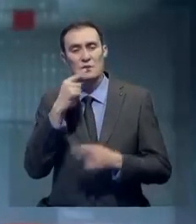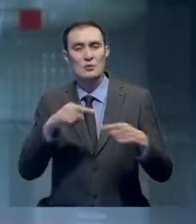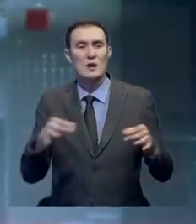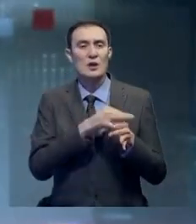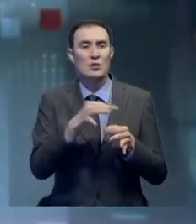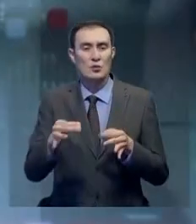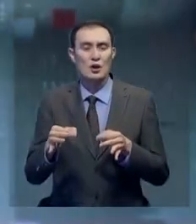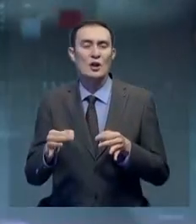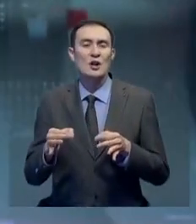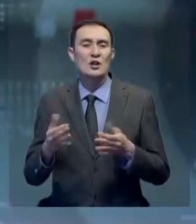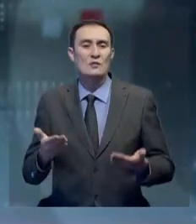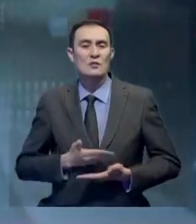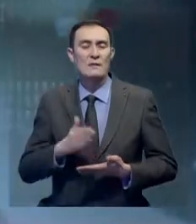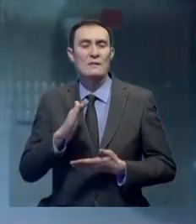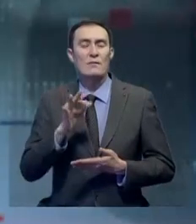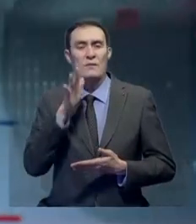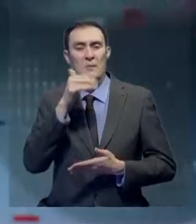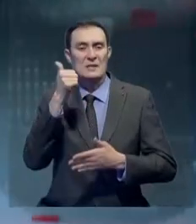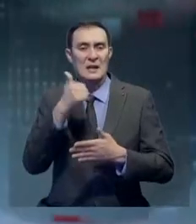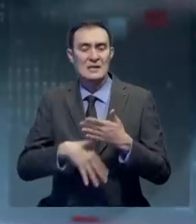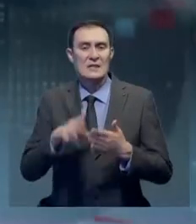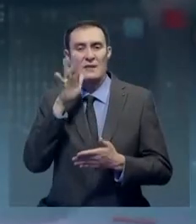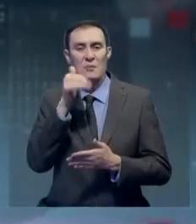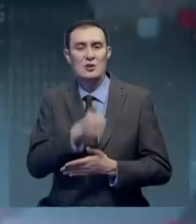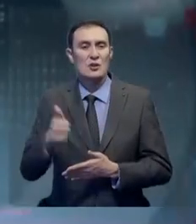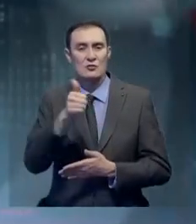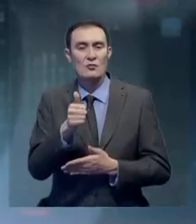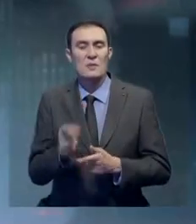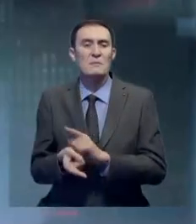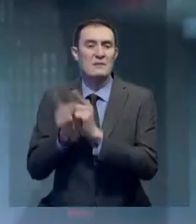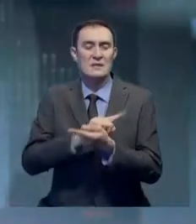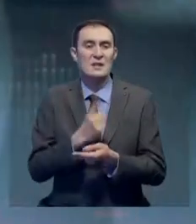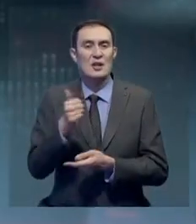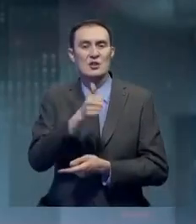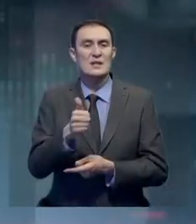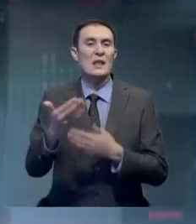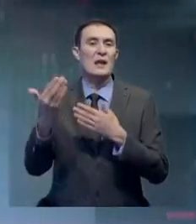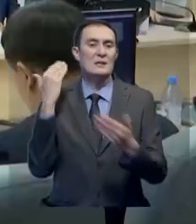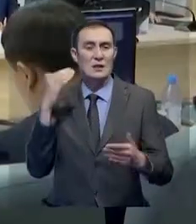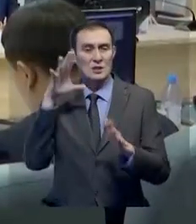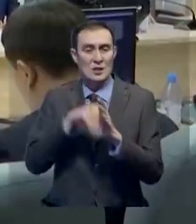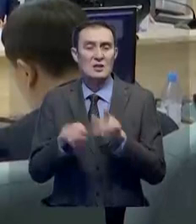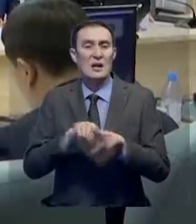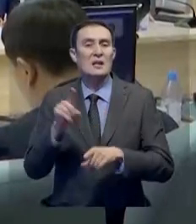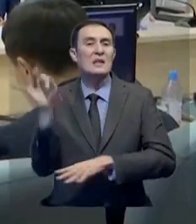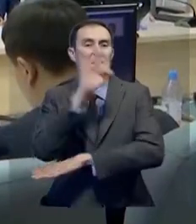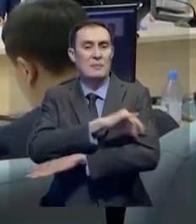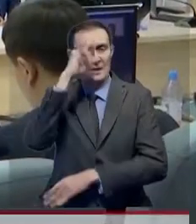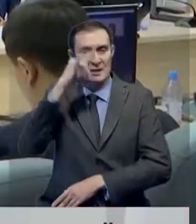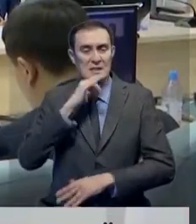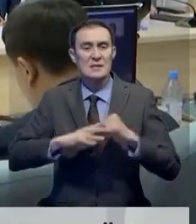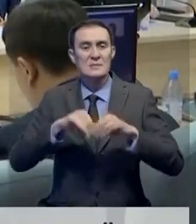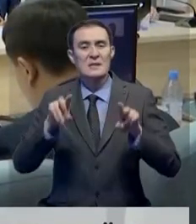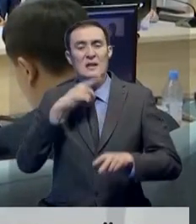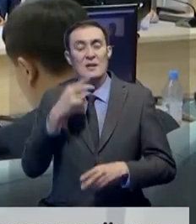Шымкенте и всех регионах, живущих по времени столицы, стрелки часов перевести на час назад, то есть как на западе страны.